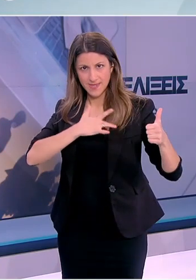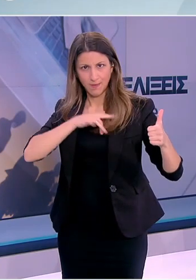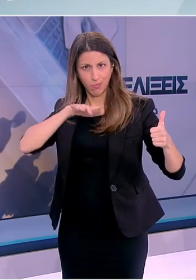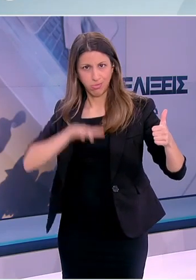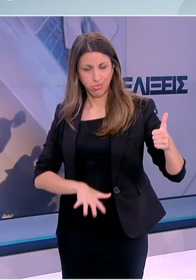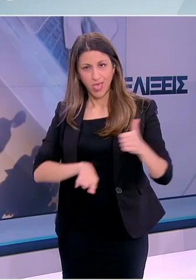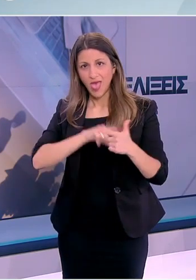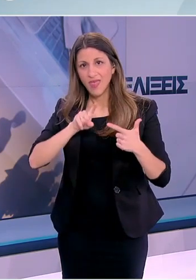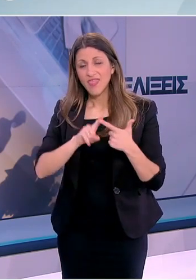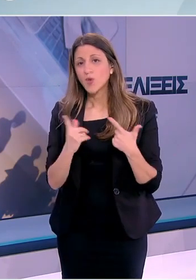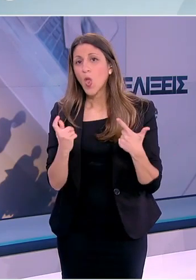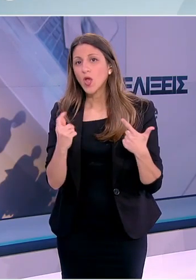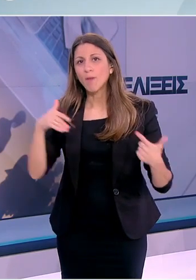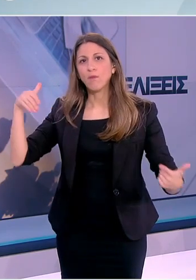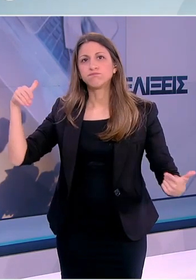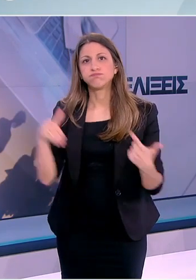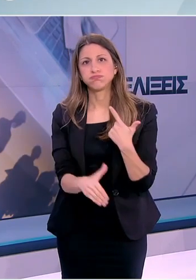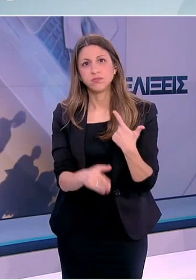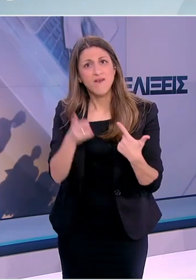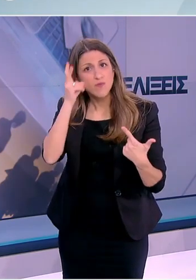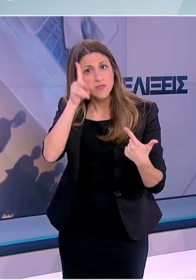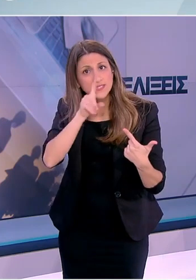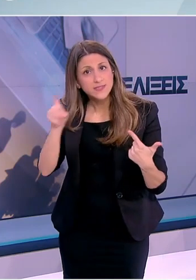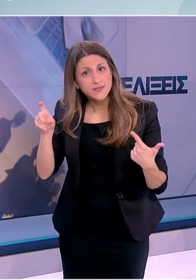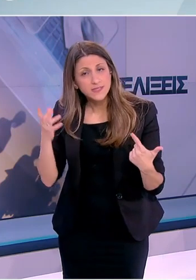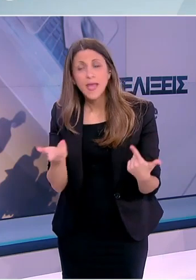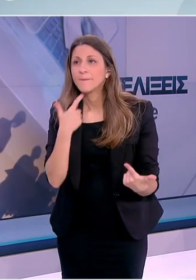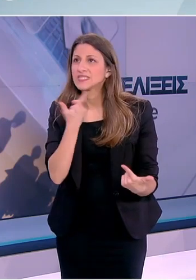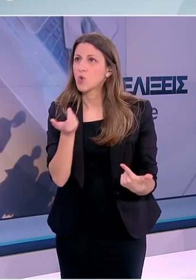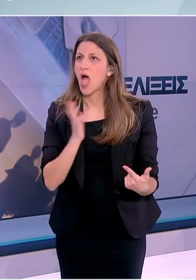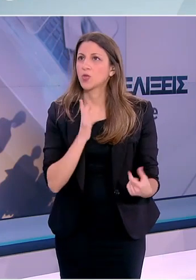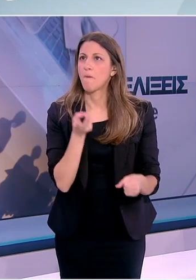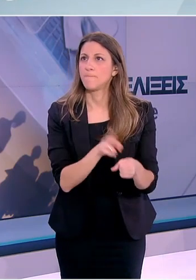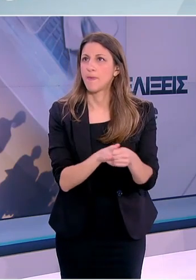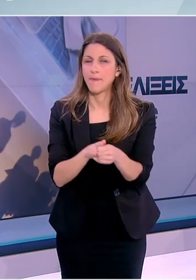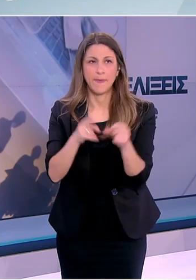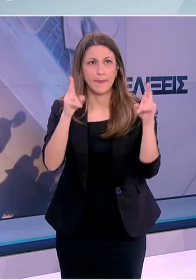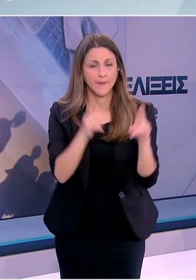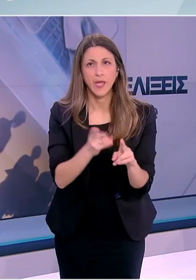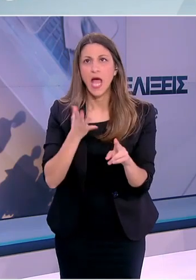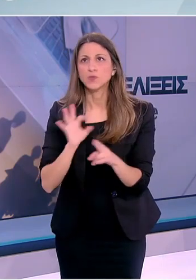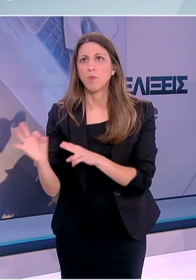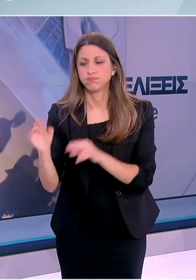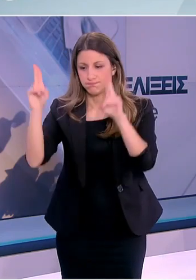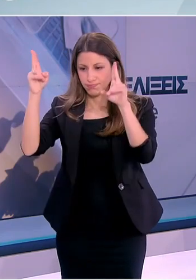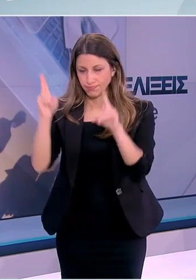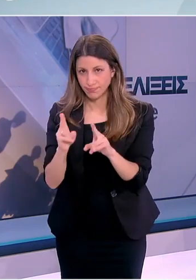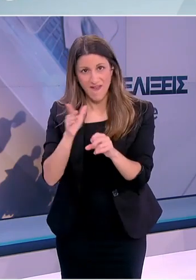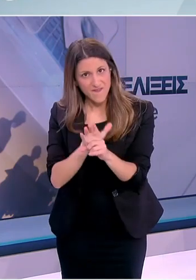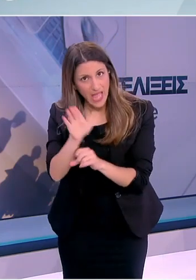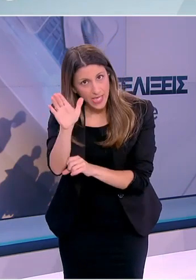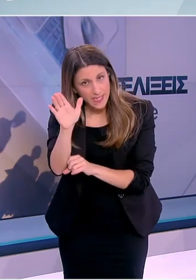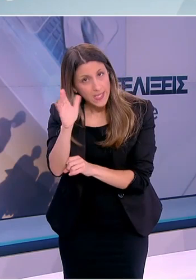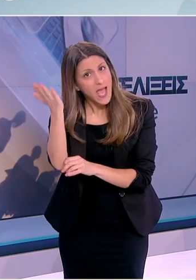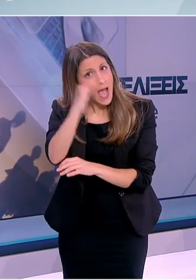εισηγηθείτε συνέχιση ή άρση των μέτρων? Αρκούν μόνο τα αριθμητικά δεδομένα, μηδενικά κρούσματα, για να εισηγηθείτε άρση των μέτρων, ή